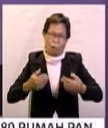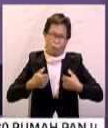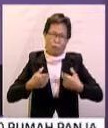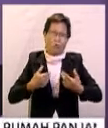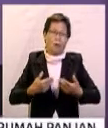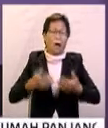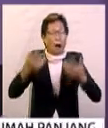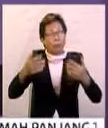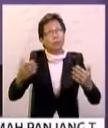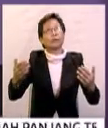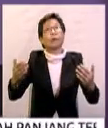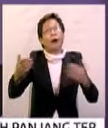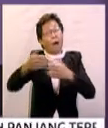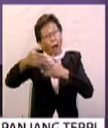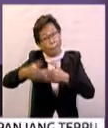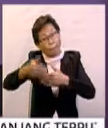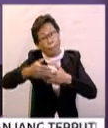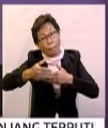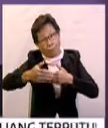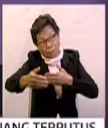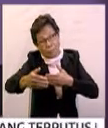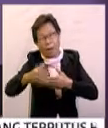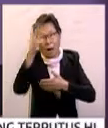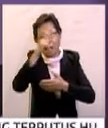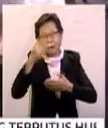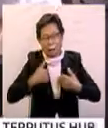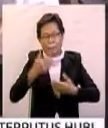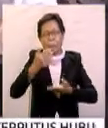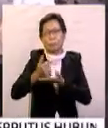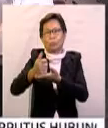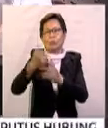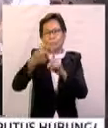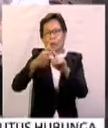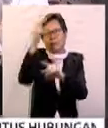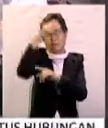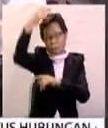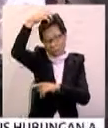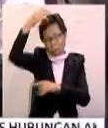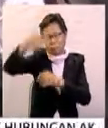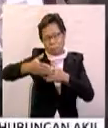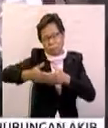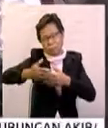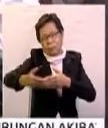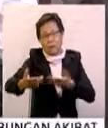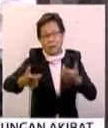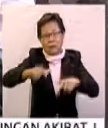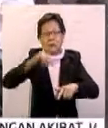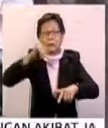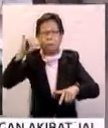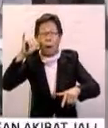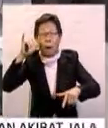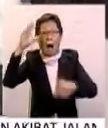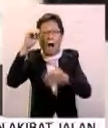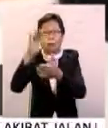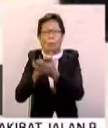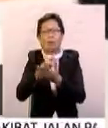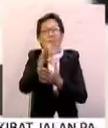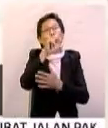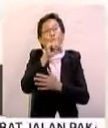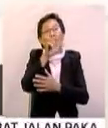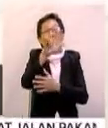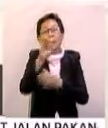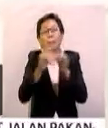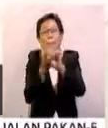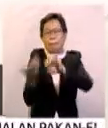insya-allah selepas ini ada bantuan daripada kerajaan Negeri Selangor dalam kejadian semalam Mohammad Suhaimi 38 tahun